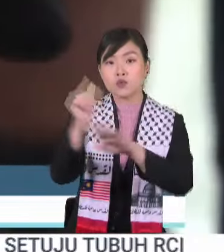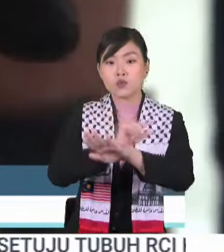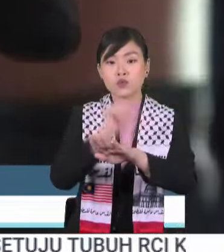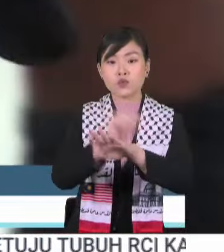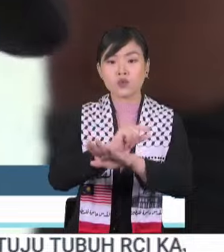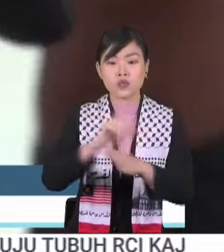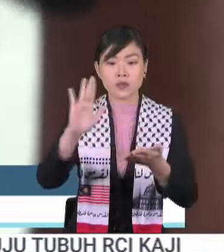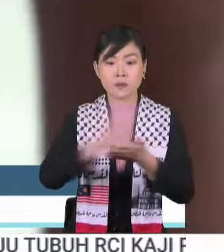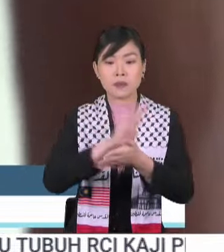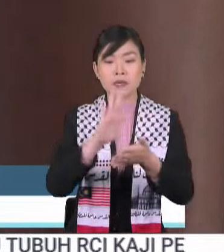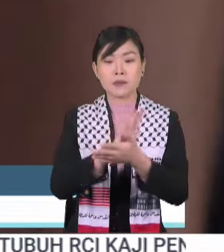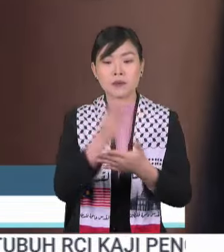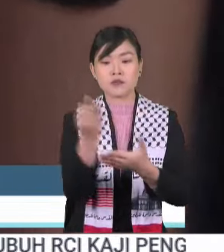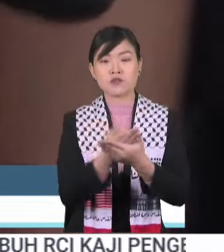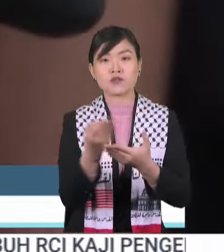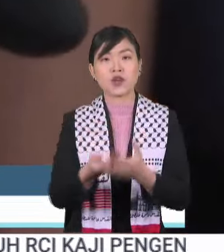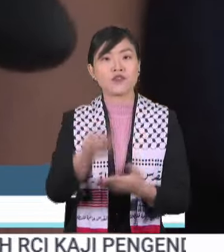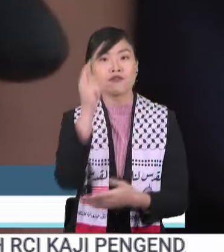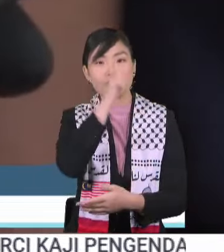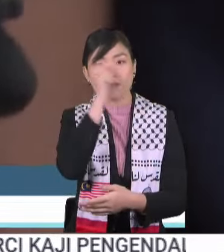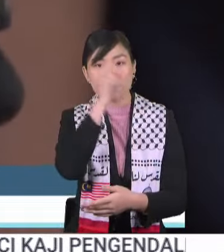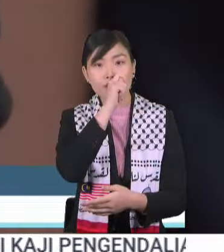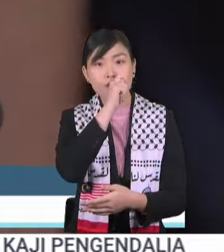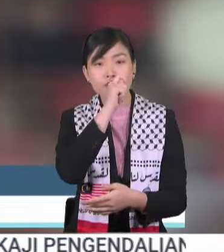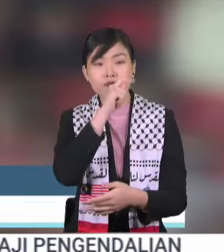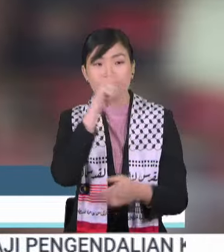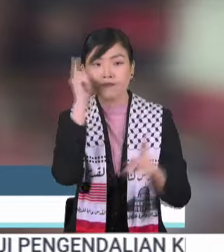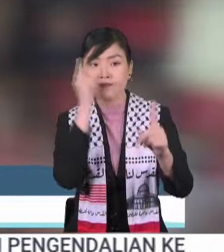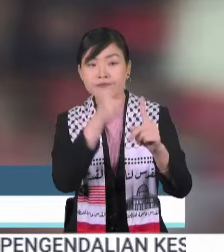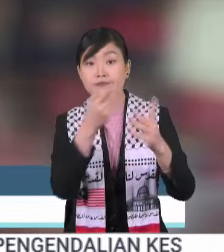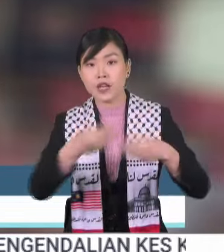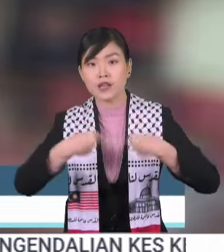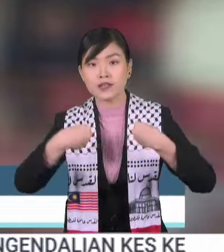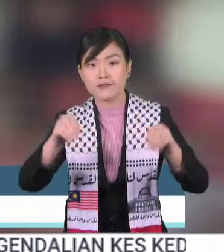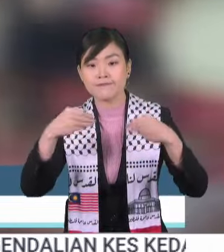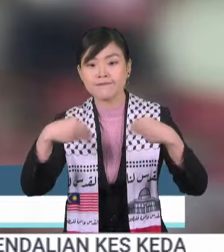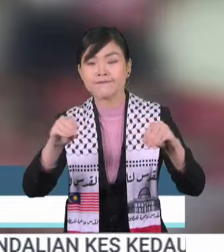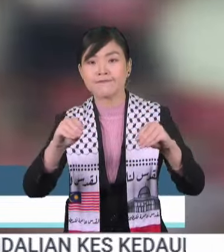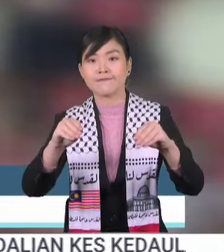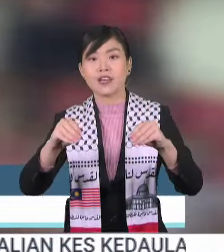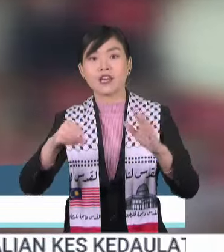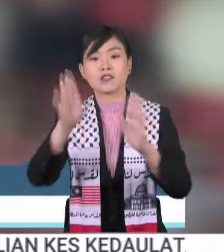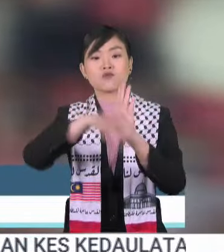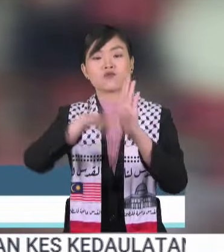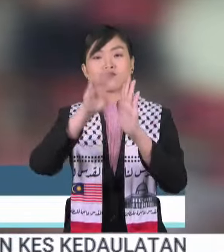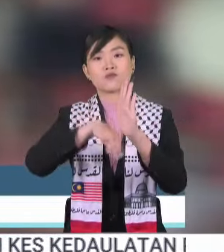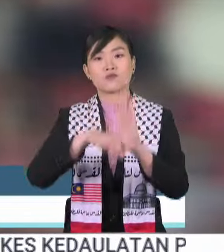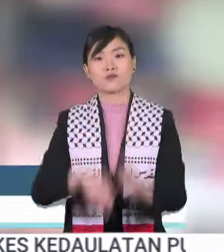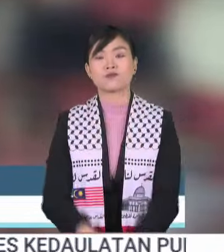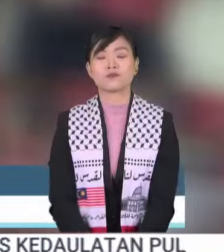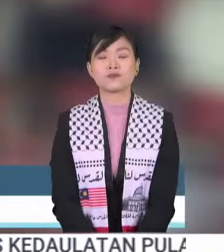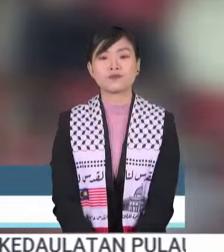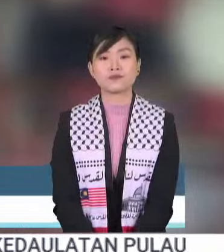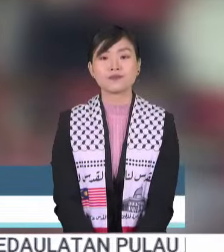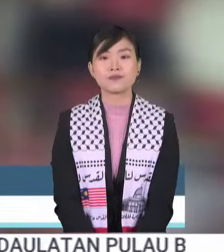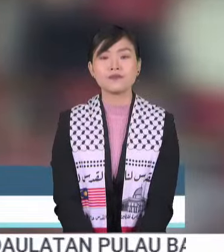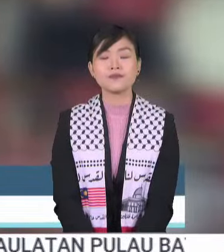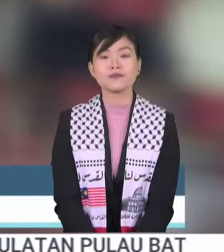label cukai ia bertujuan mengedarkannya ke pasaran tempatan dan dijual pada harga yang